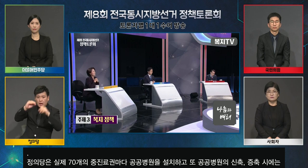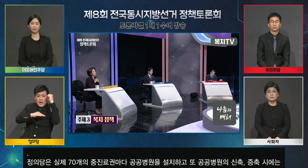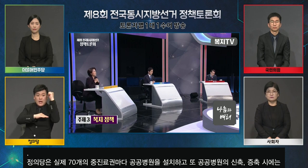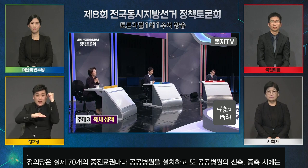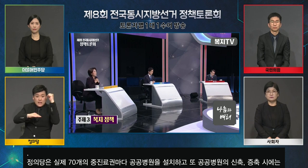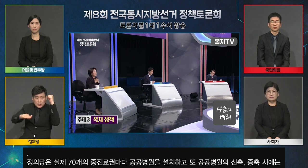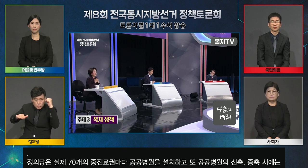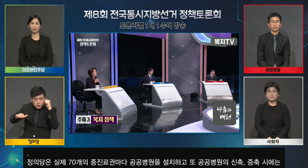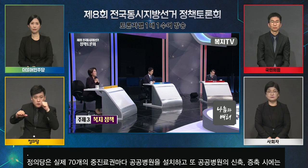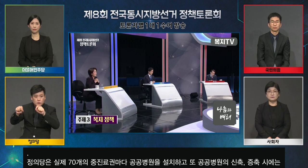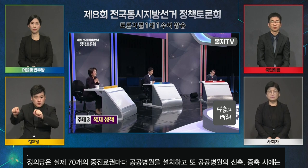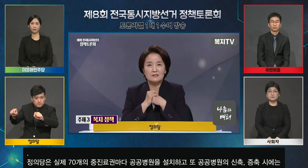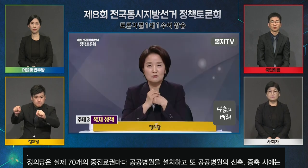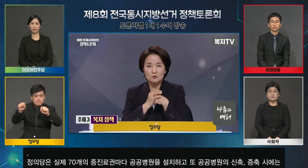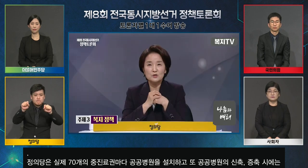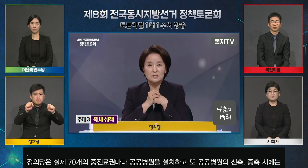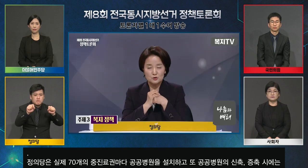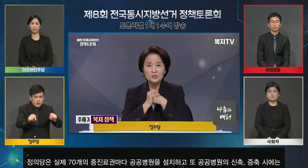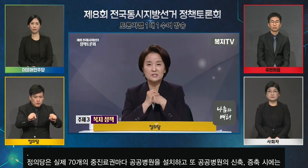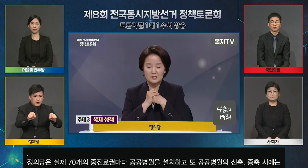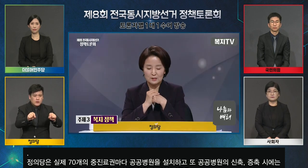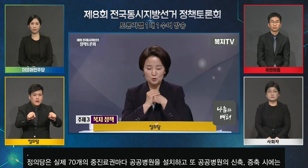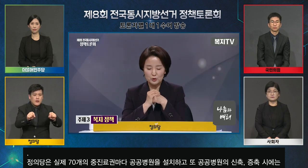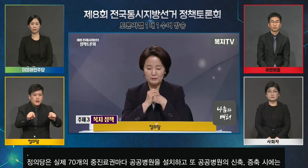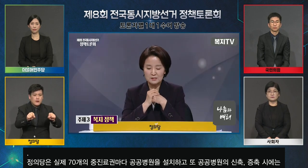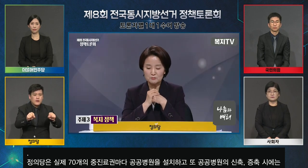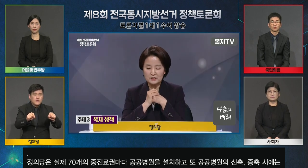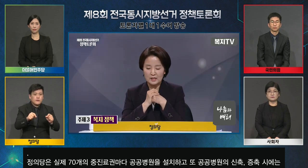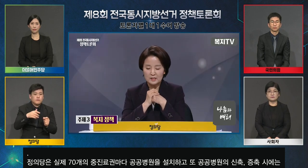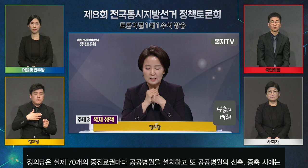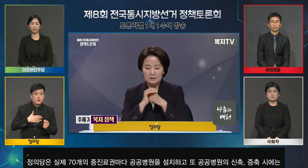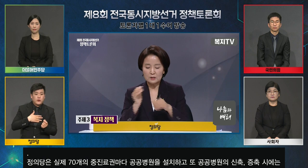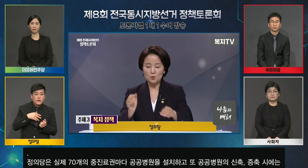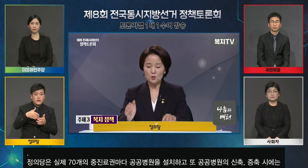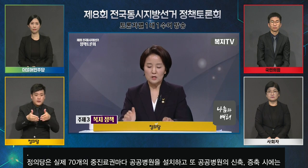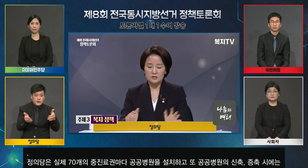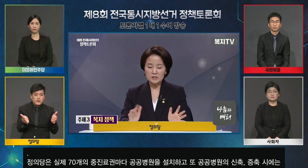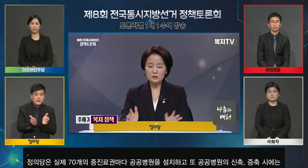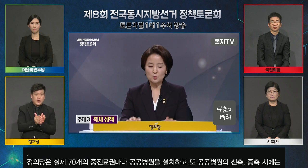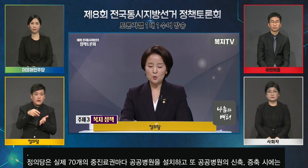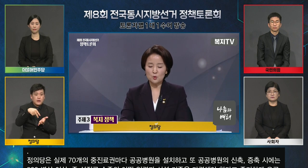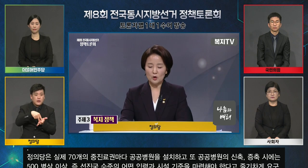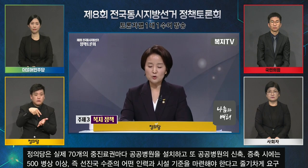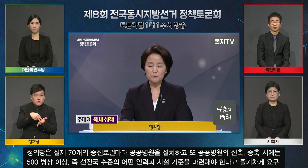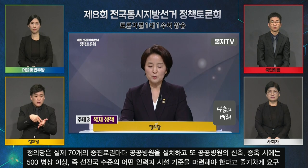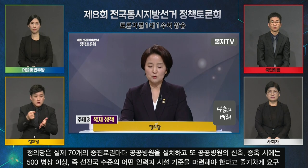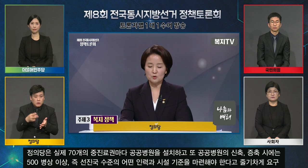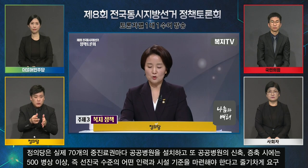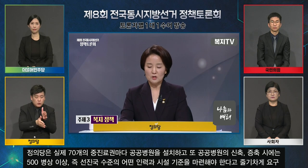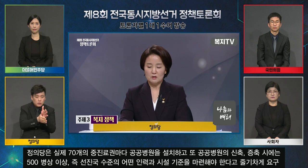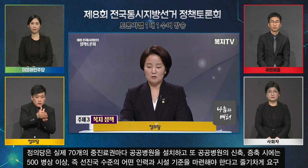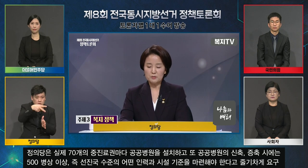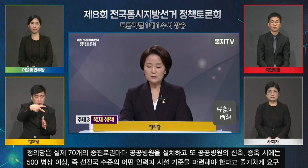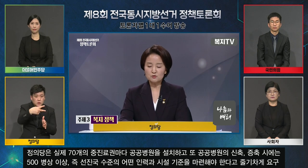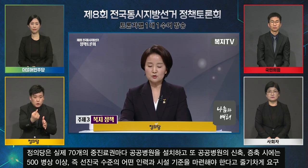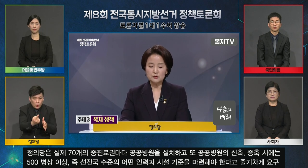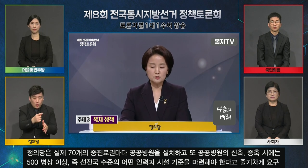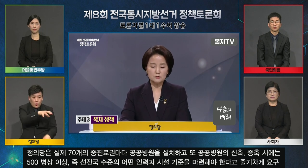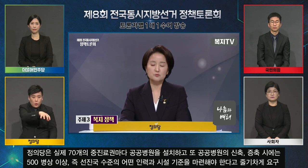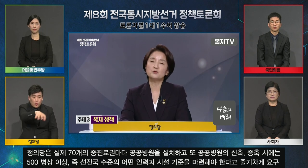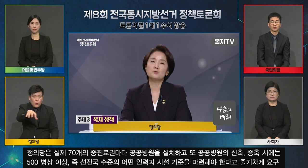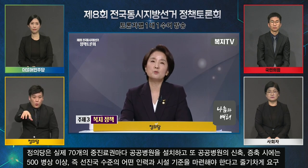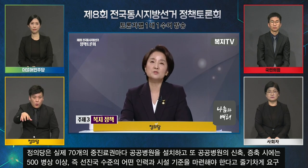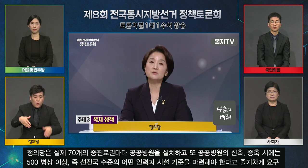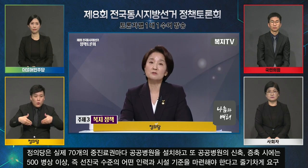마련해야 한다라고 줄기차게 요구해 왔습니다. 그리고 시도 권역별로 필수